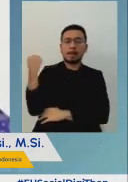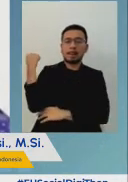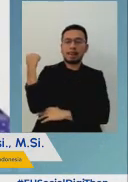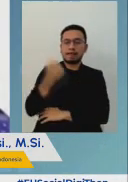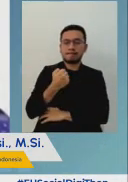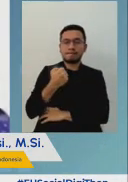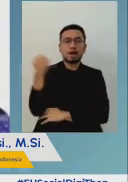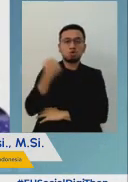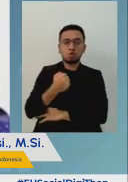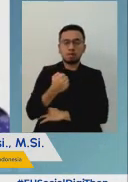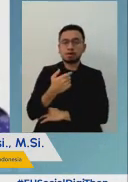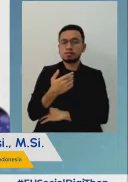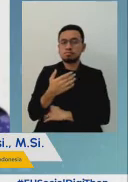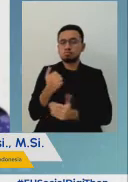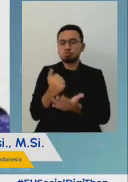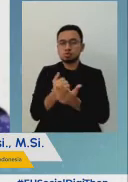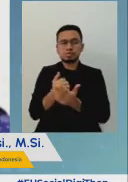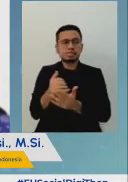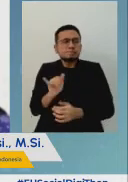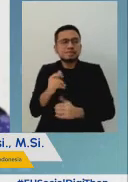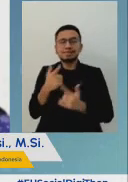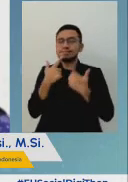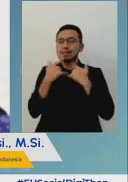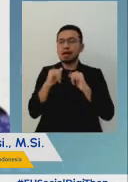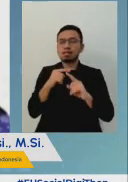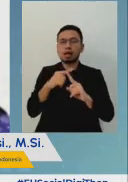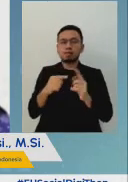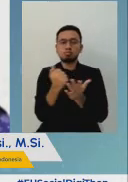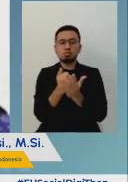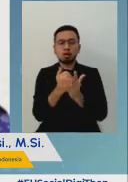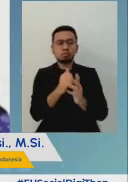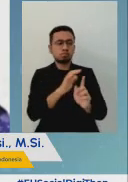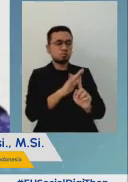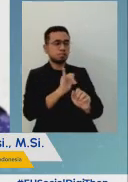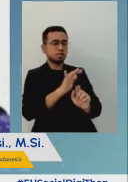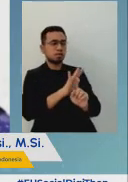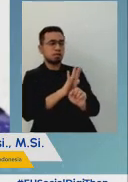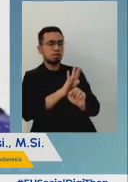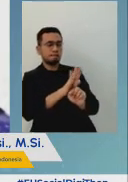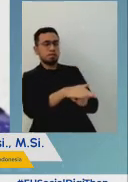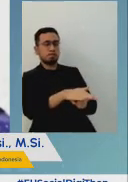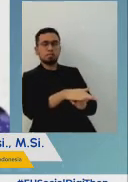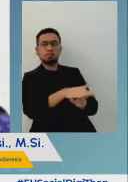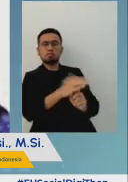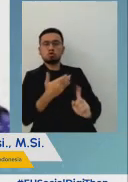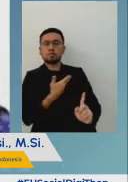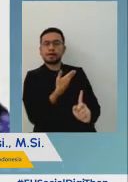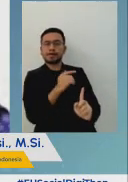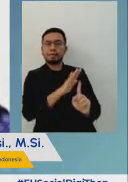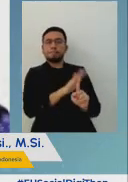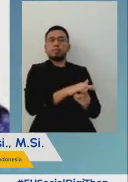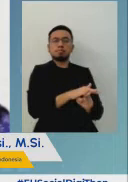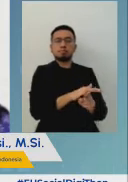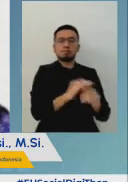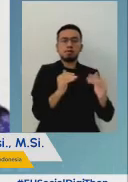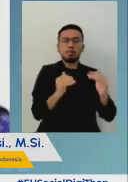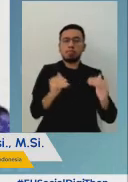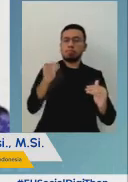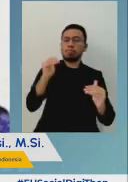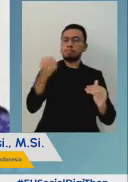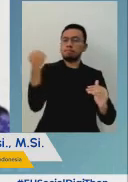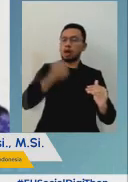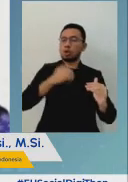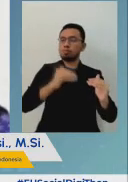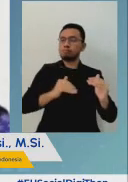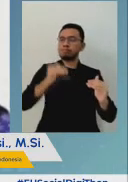tapi sebetulnya dia merendahkan si penyintasnya ini gitu ya. Nah, itu bukan lagi bercanda,